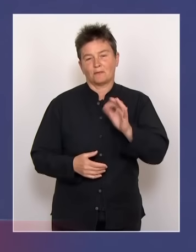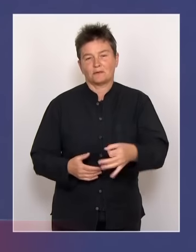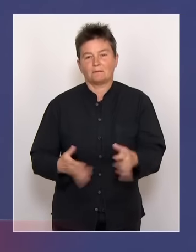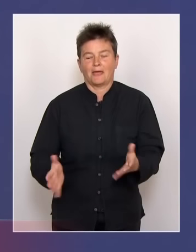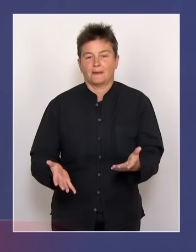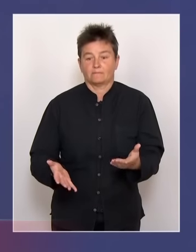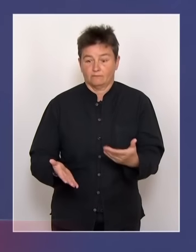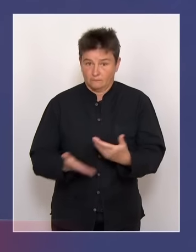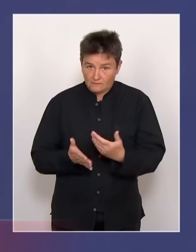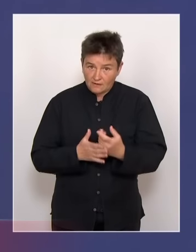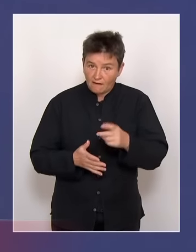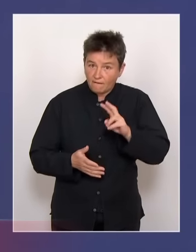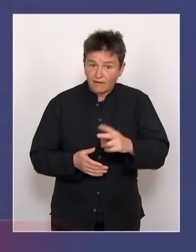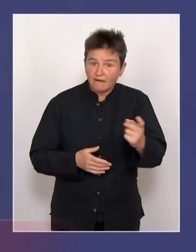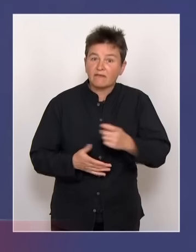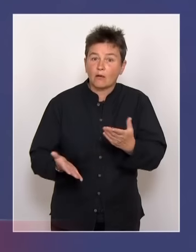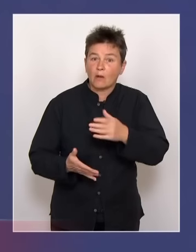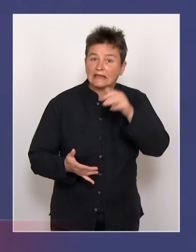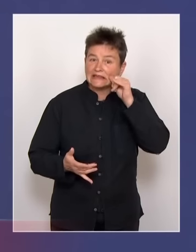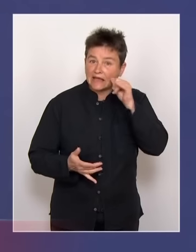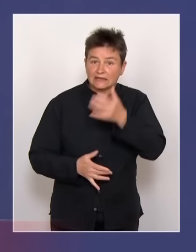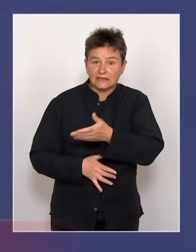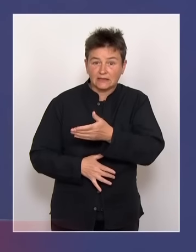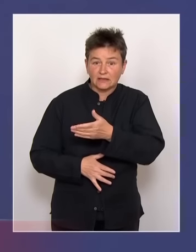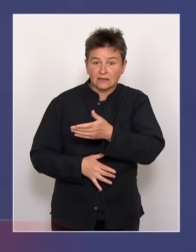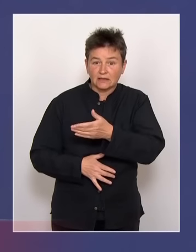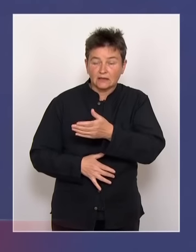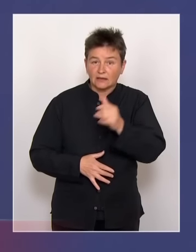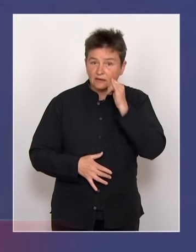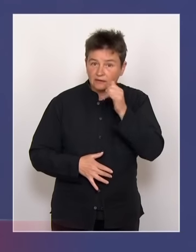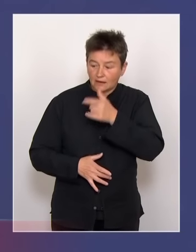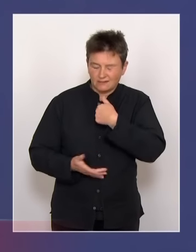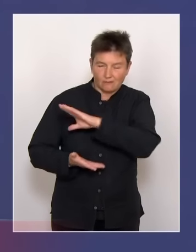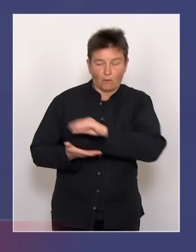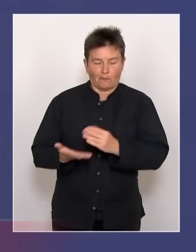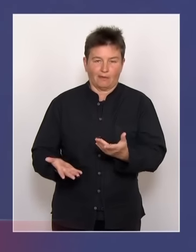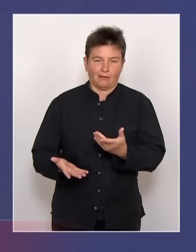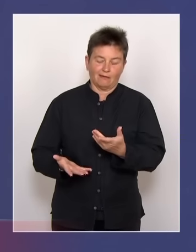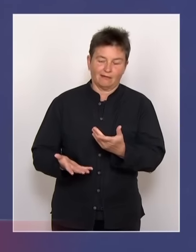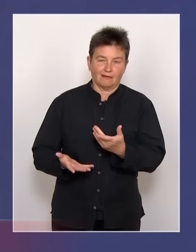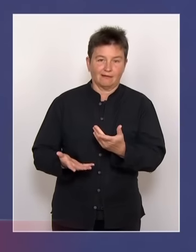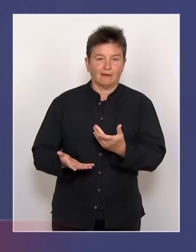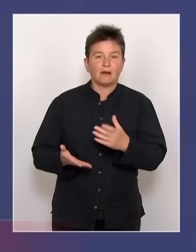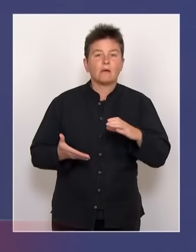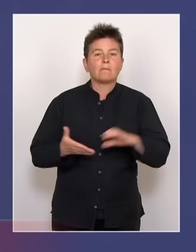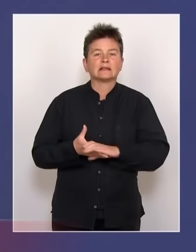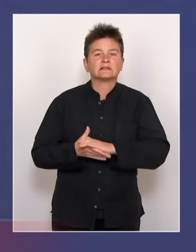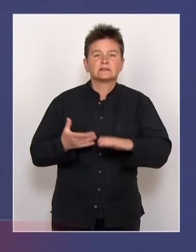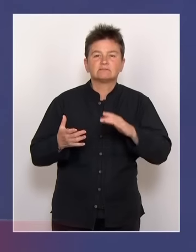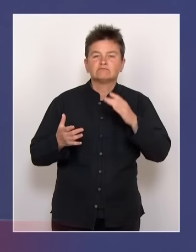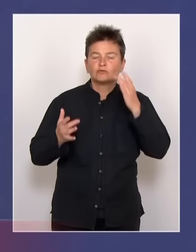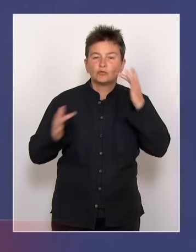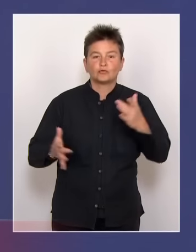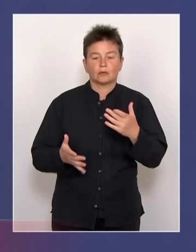mais qui est une invention de l'Italie de Matteo Renzi que nous avons copiée on a essayé de l